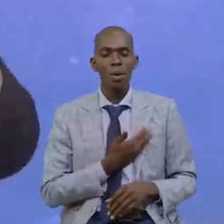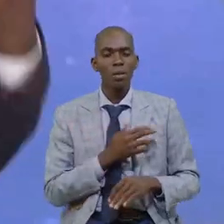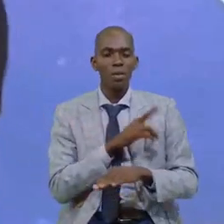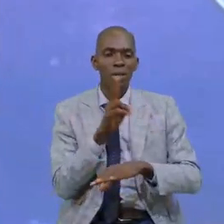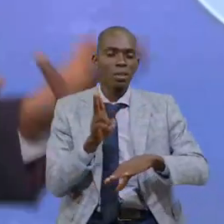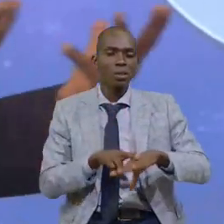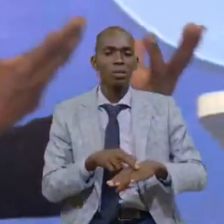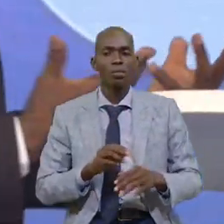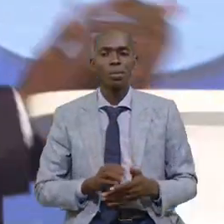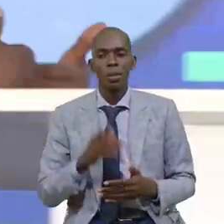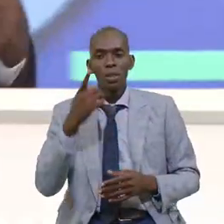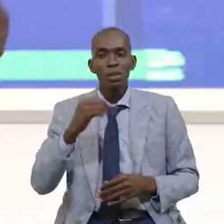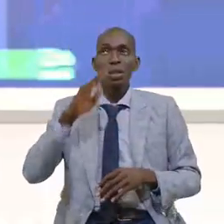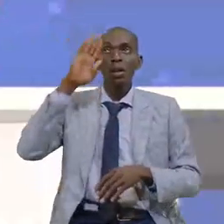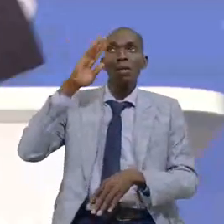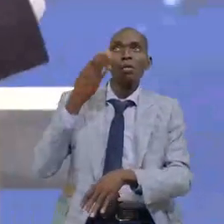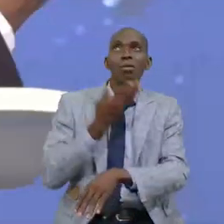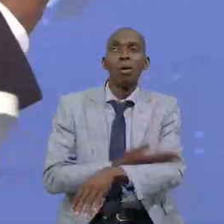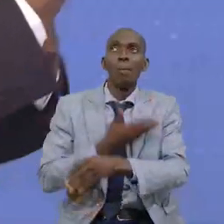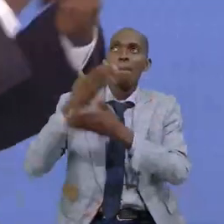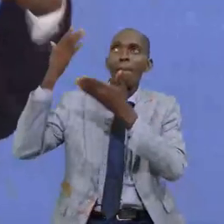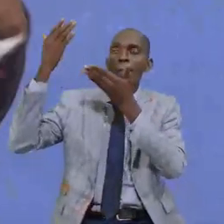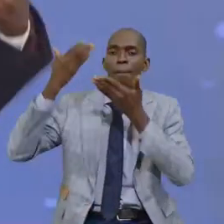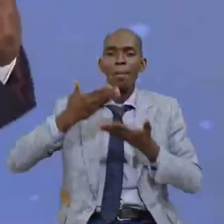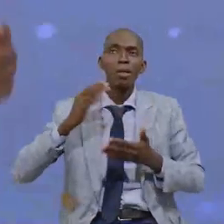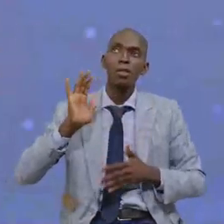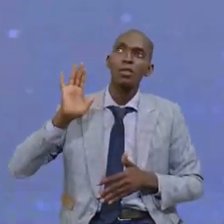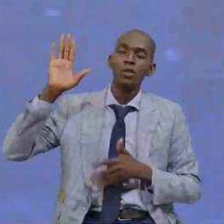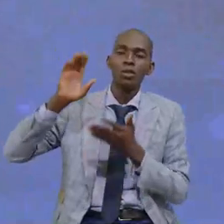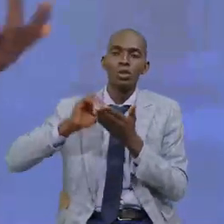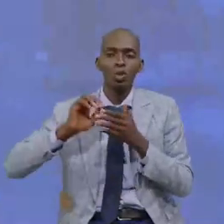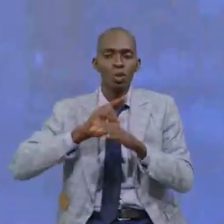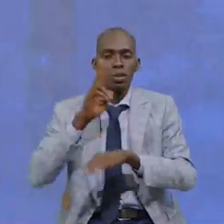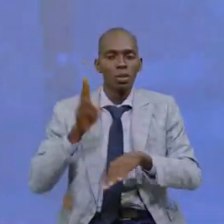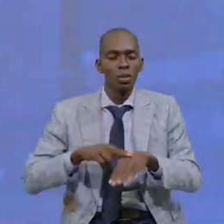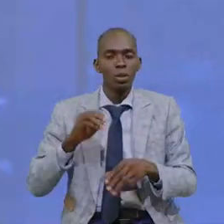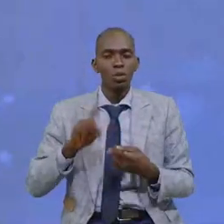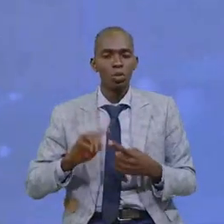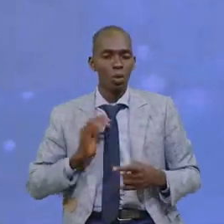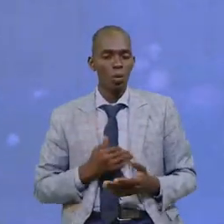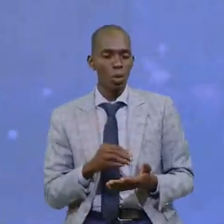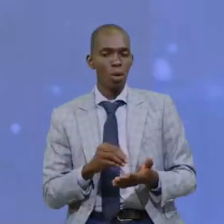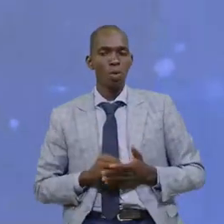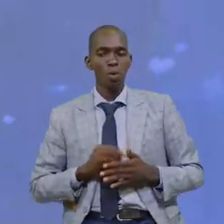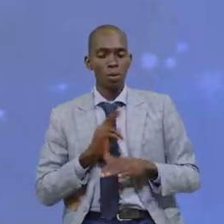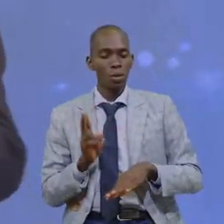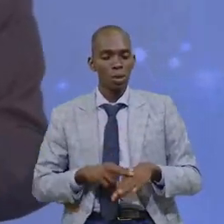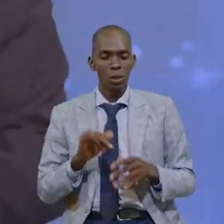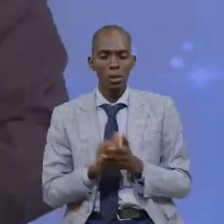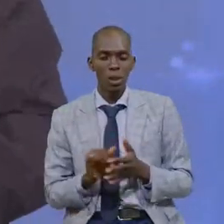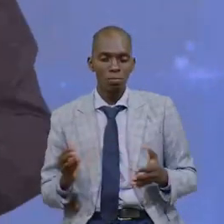notre nature. Le Fils apporte sa nature dans notre nature.